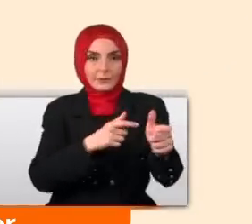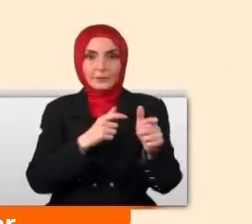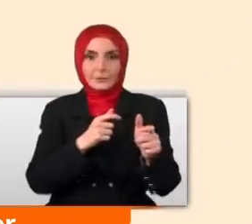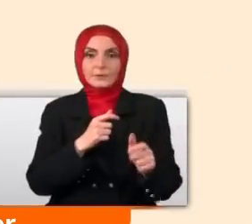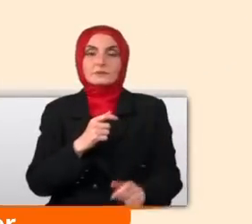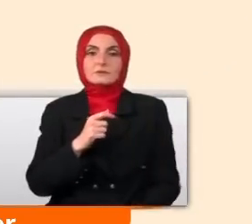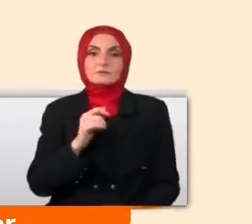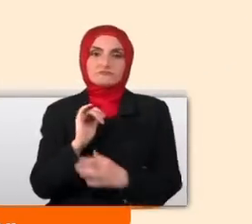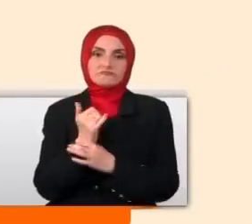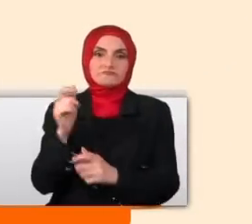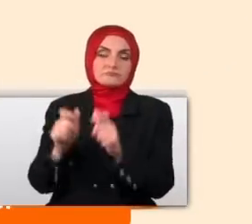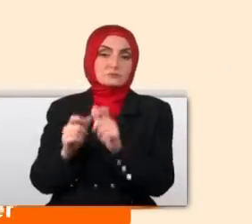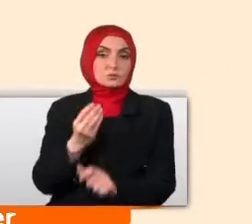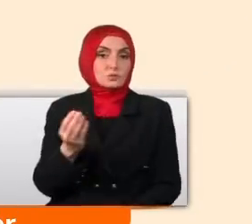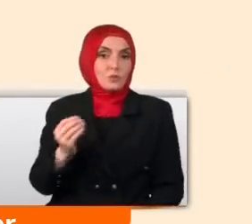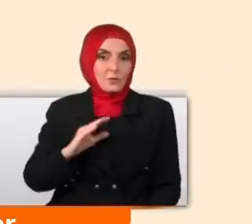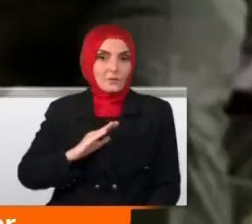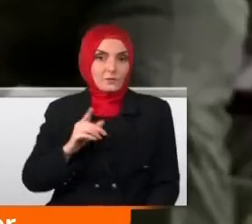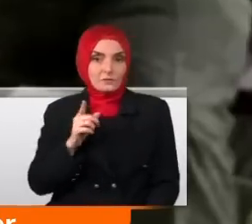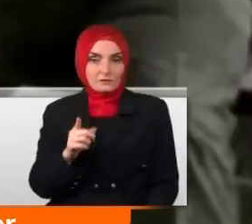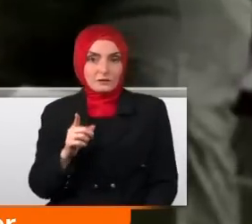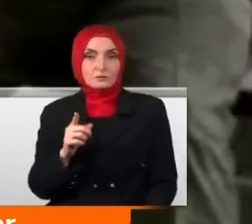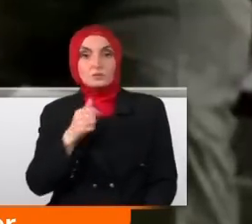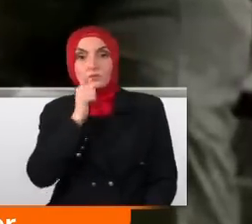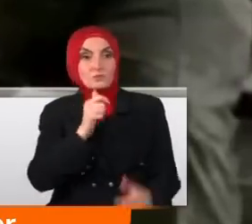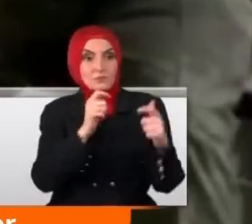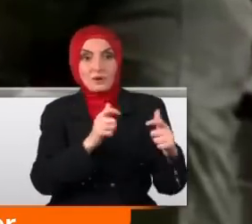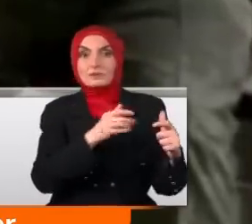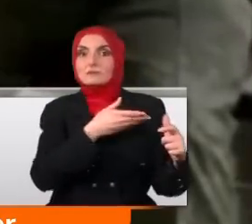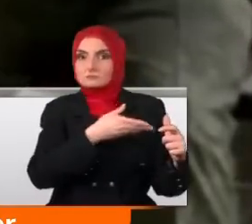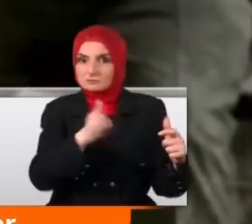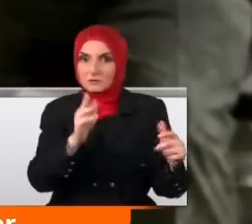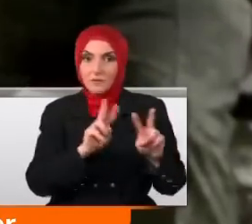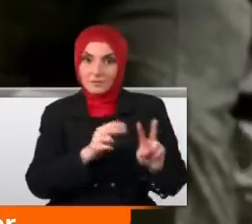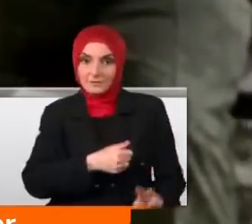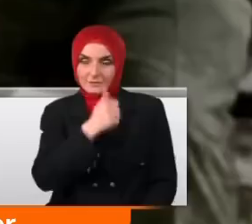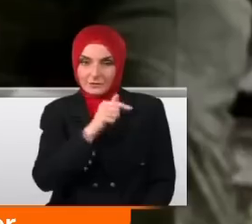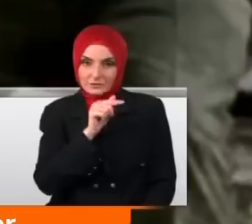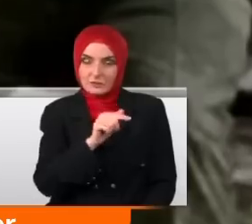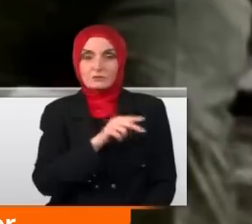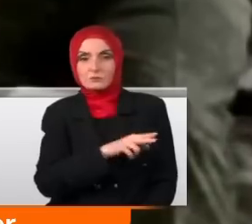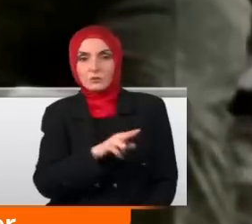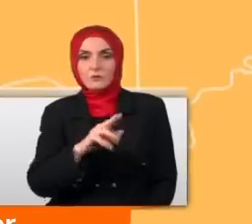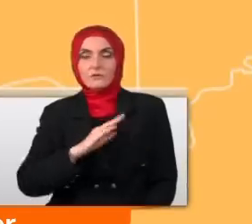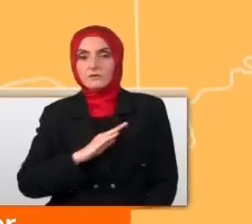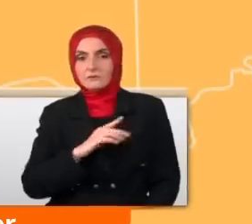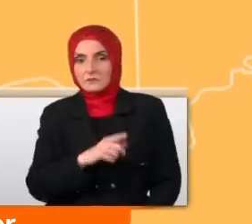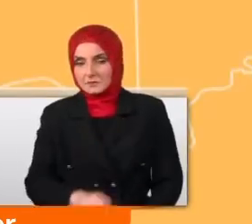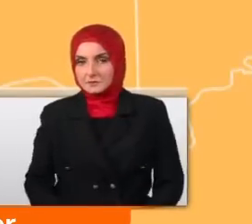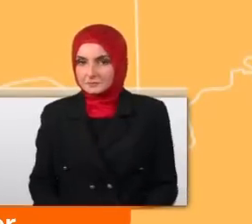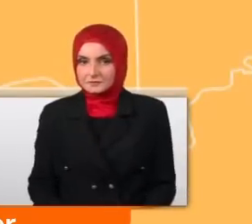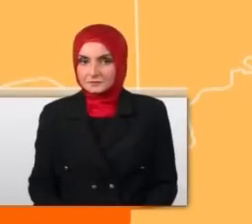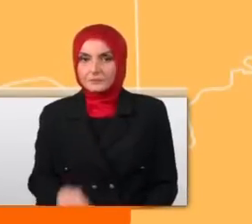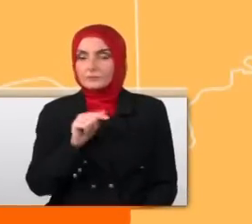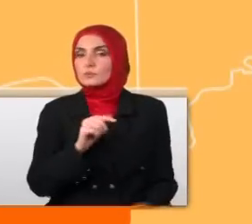ise Ukrayna'dan çıktı ve Rostov'a yöneldi. Buraya Genelkurmay Başkanı ve Şoygu'yu almak için geldik. Paramiliter